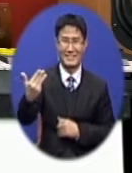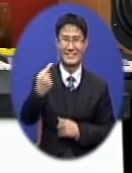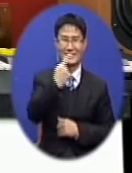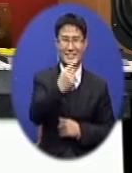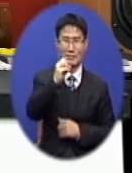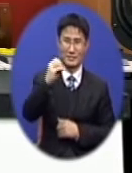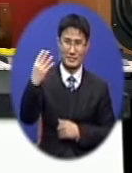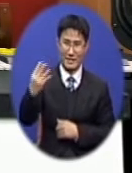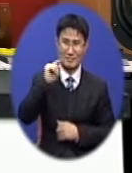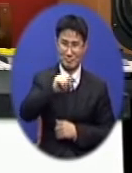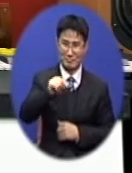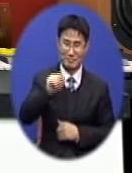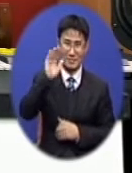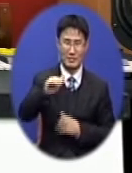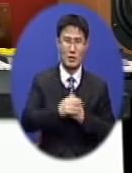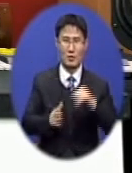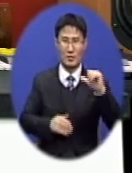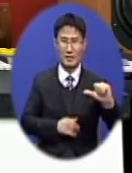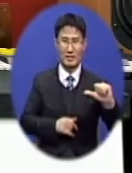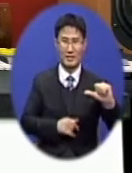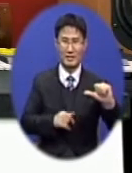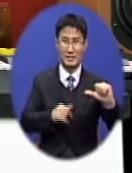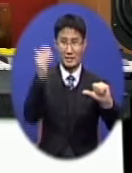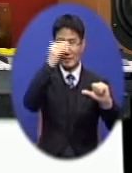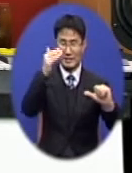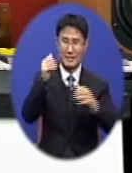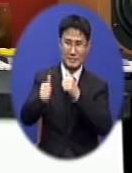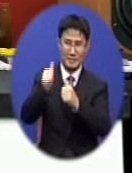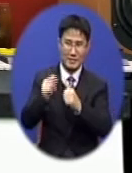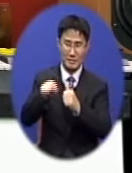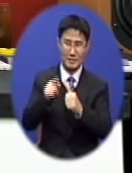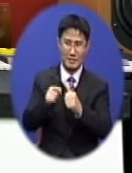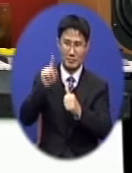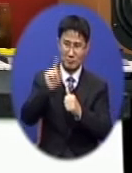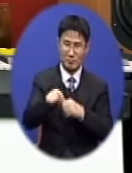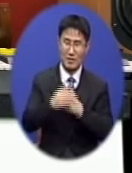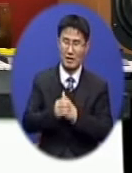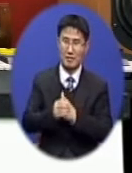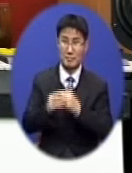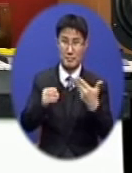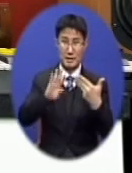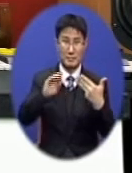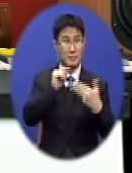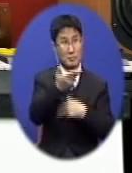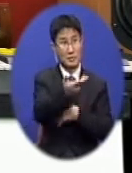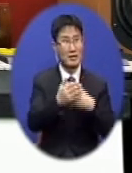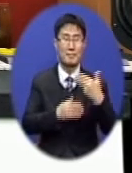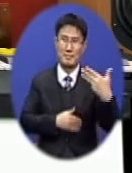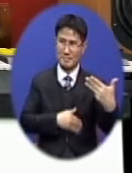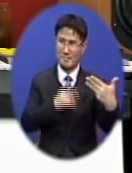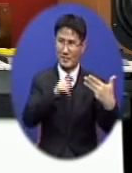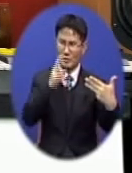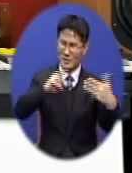608 1004번 네. 누르시고 예, 5번 시청자 심사로 들어오셔서 거기서 예, 8번이죠. 네. 예.